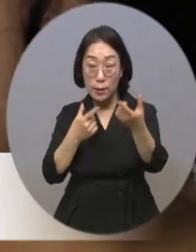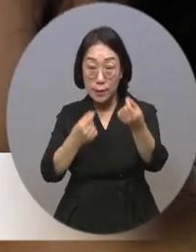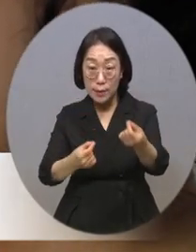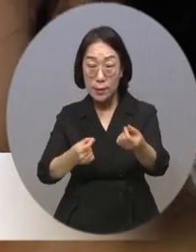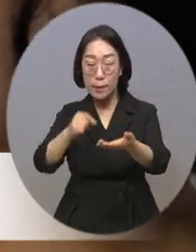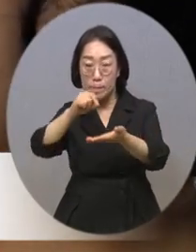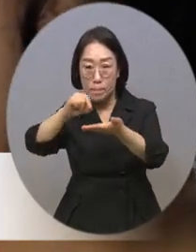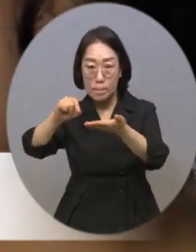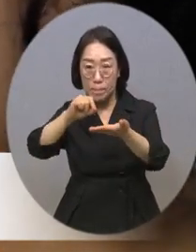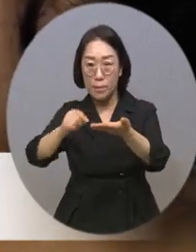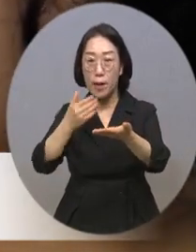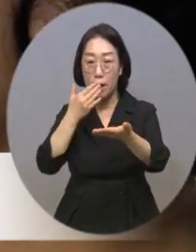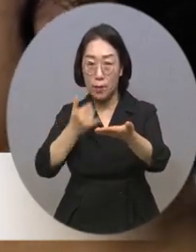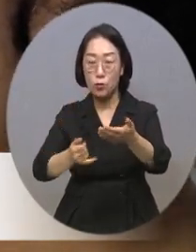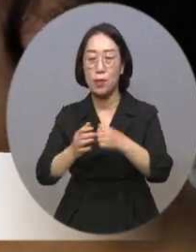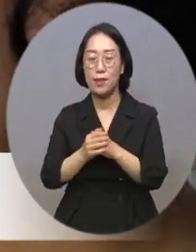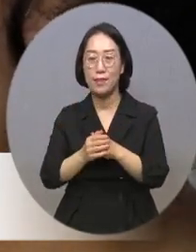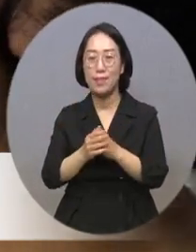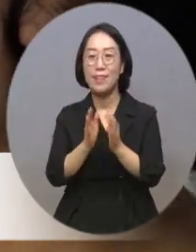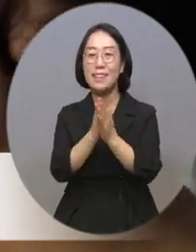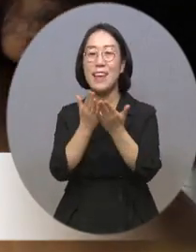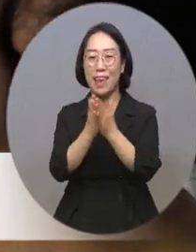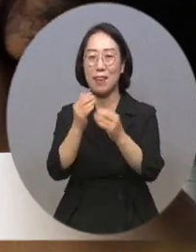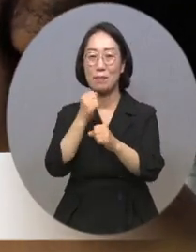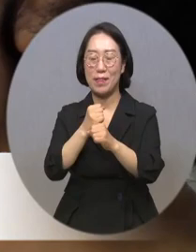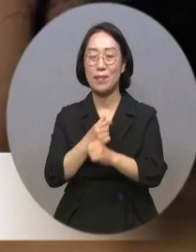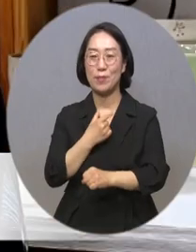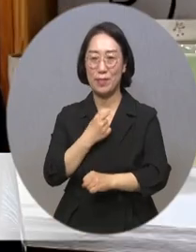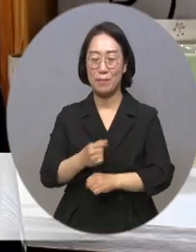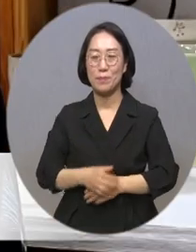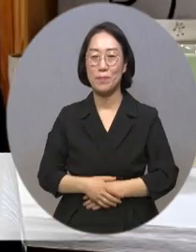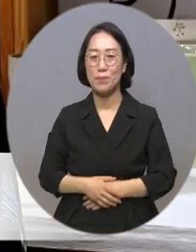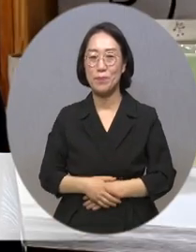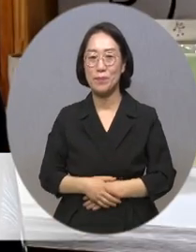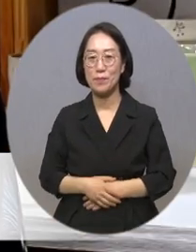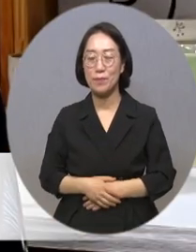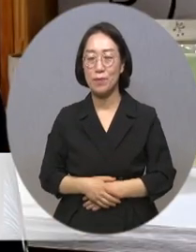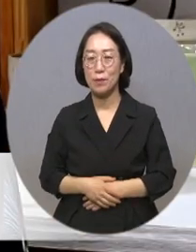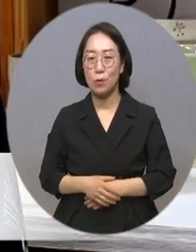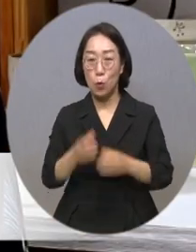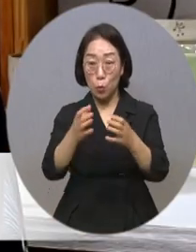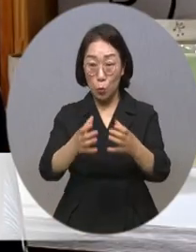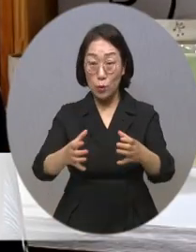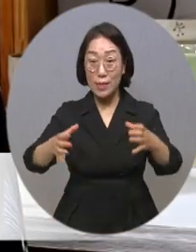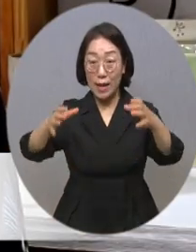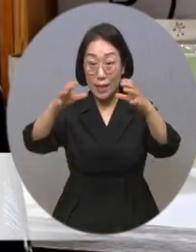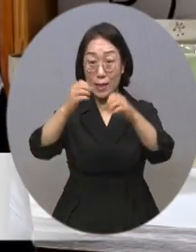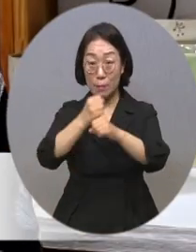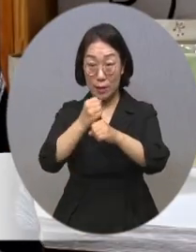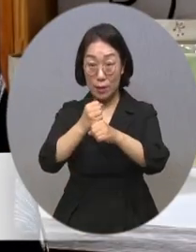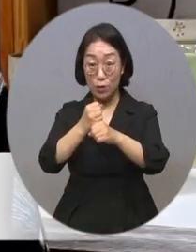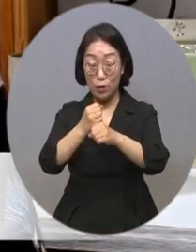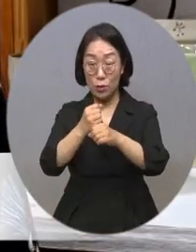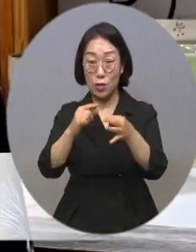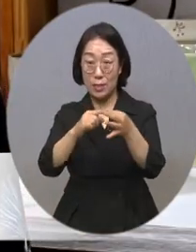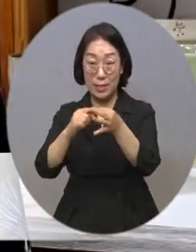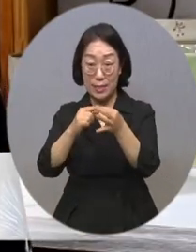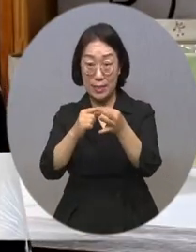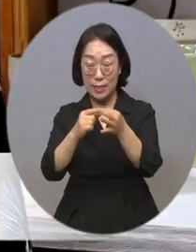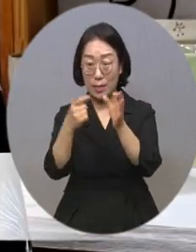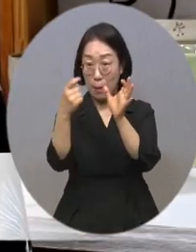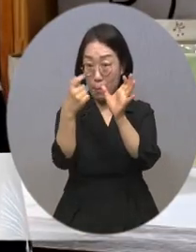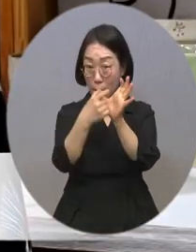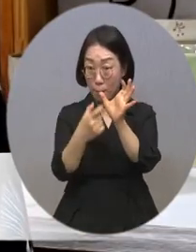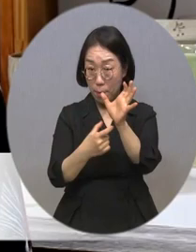그런 저만의 책을 한번 내보고 싶고요. 그리고 도자기 쪽으로도 켈리를 겸해서 할 수